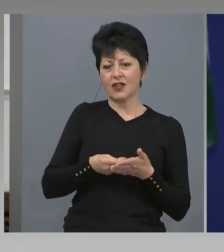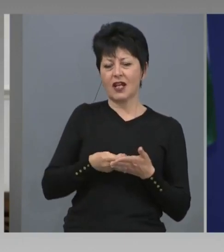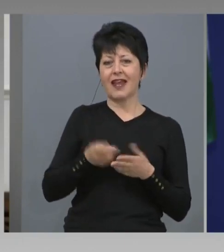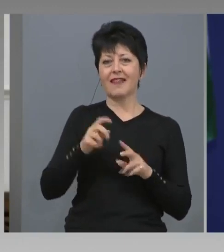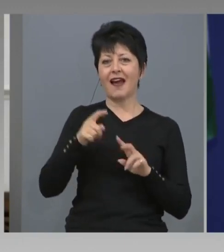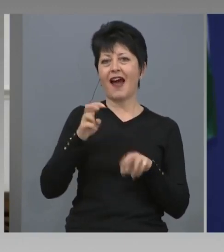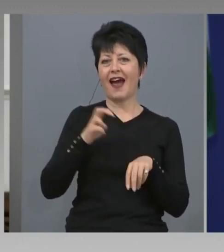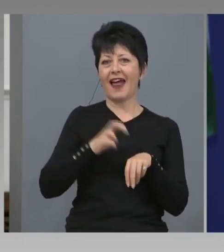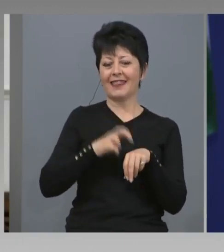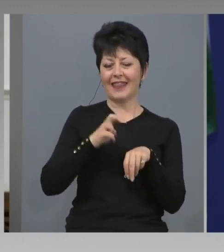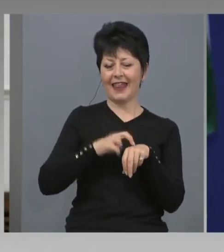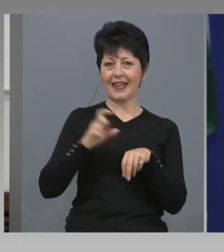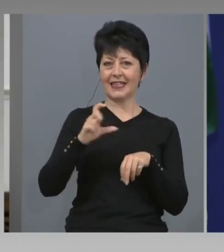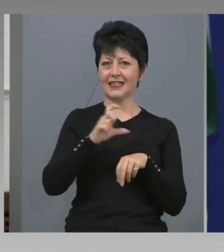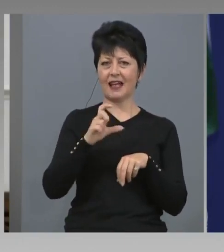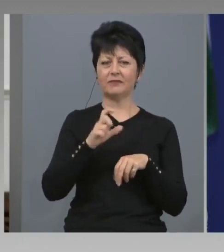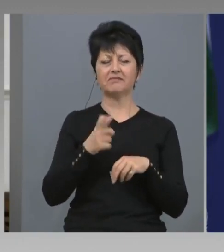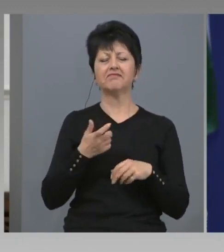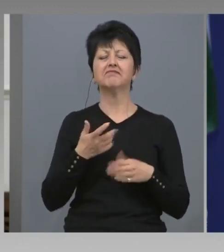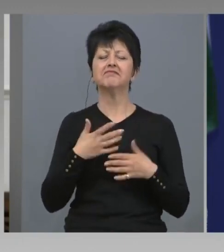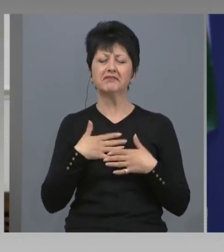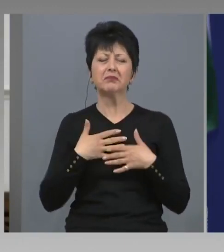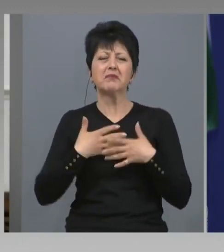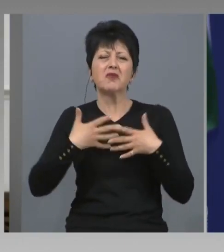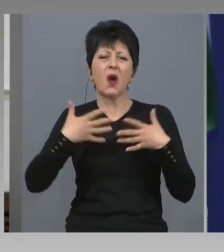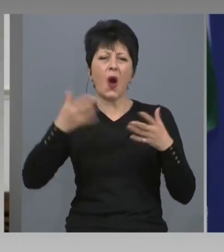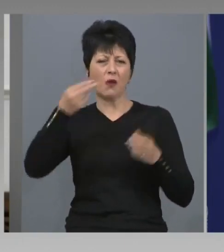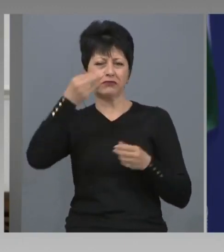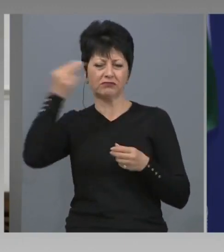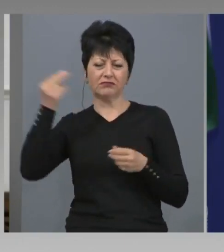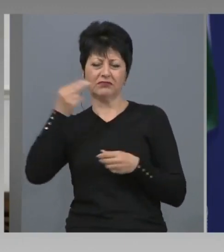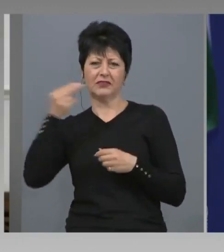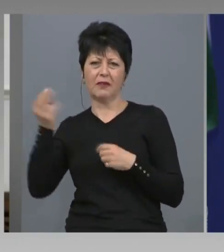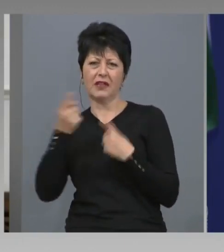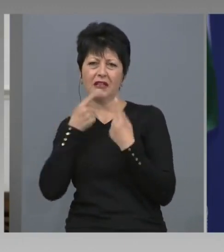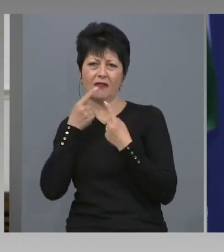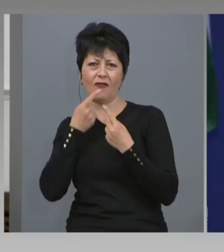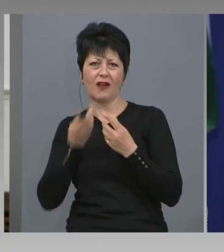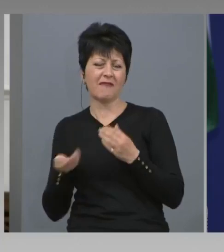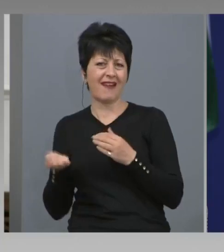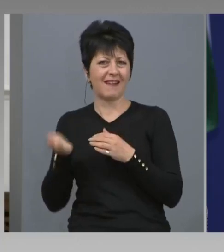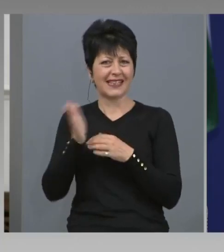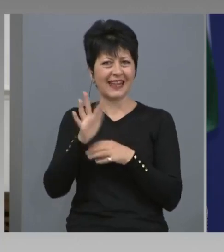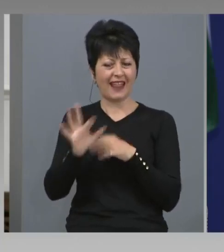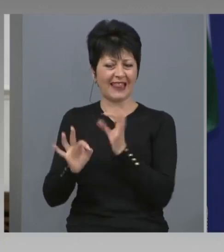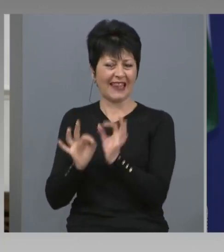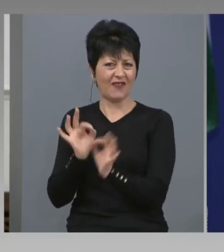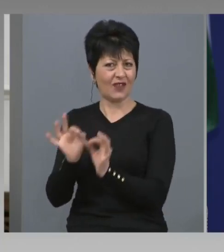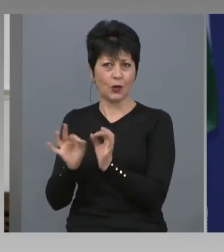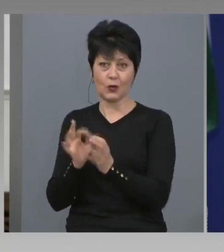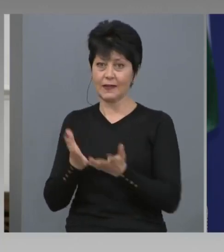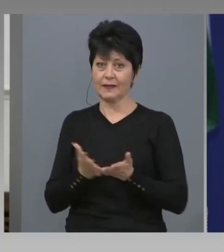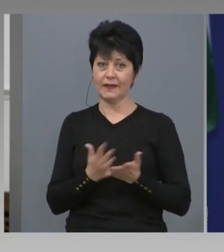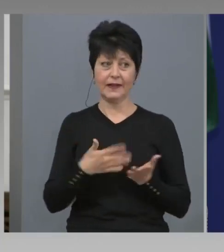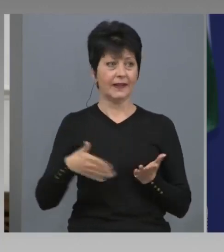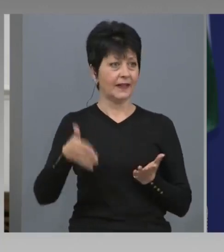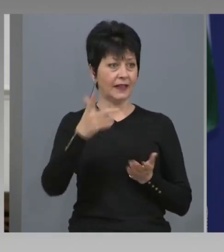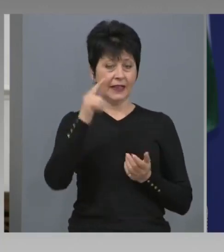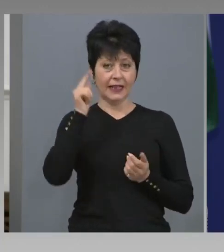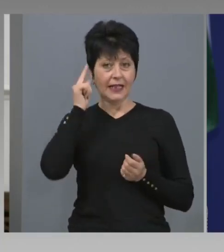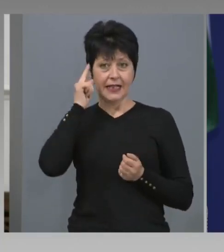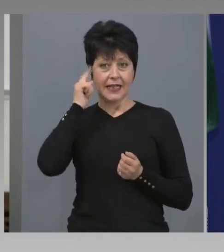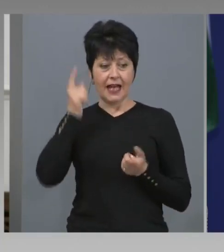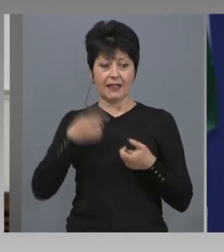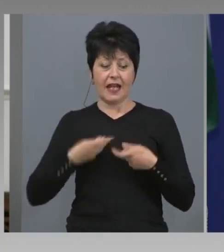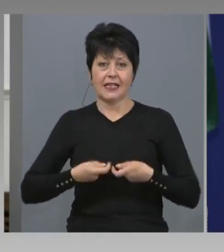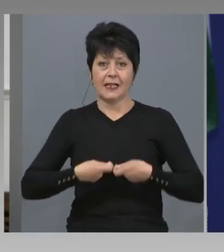Има много теми да говорим след вирус. Но, вие знаете, аз пращахме правителствен самолет да